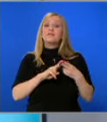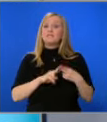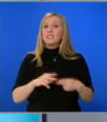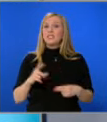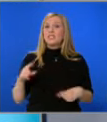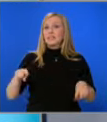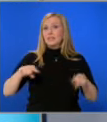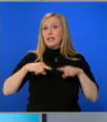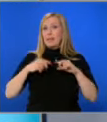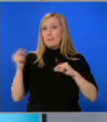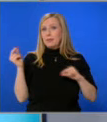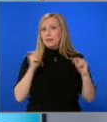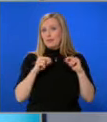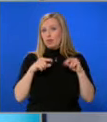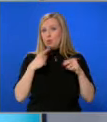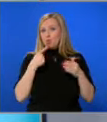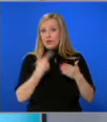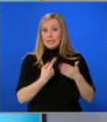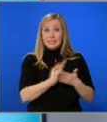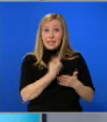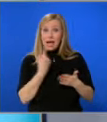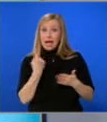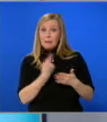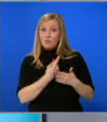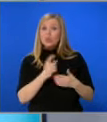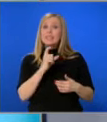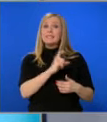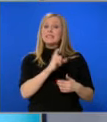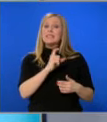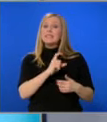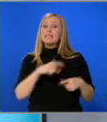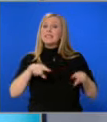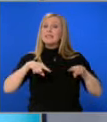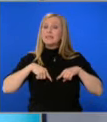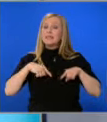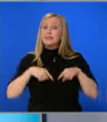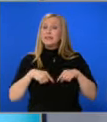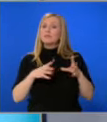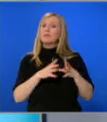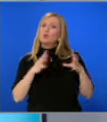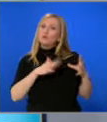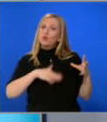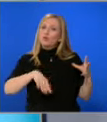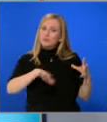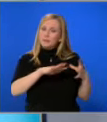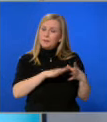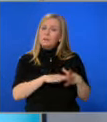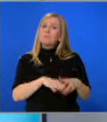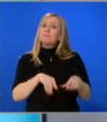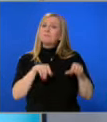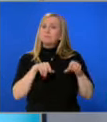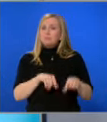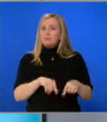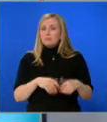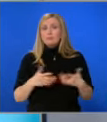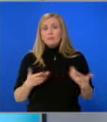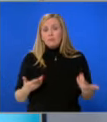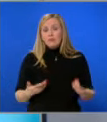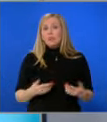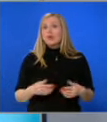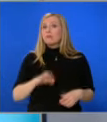да отговаря само за съдиите, с мнозинство на съдии, избрани от съдии, какъвто е този стандарт за самоуправление и независимост,